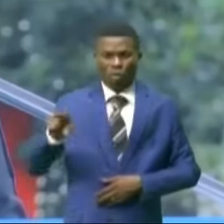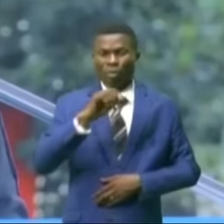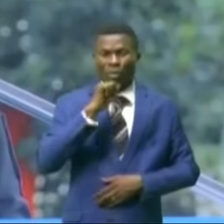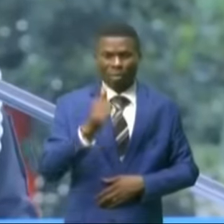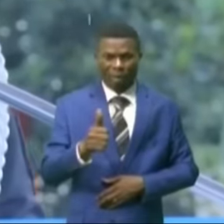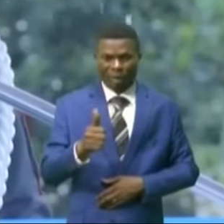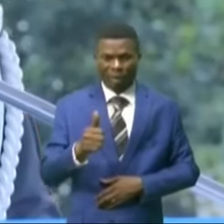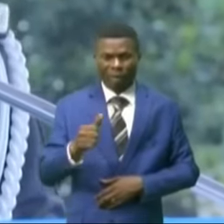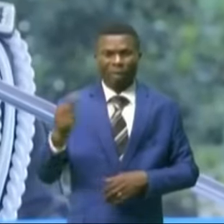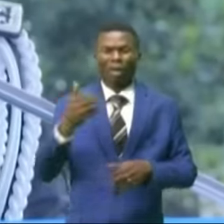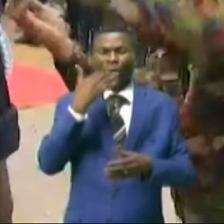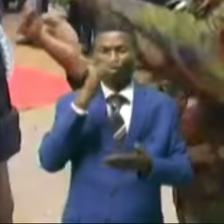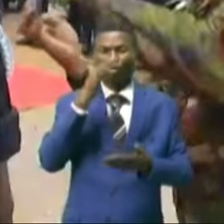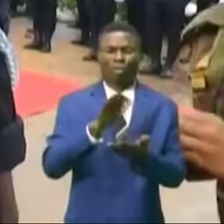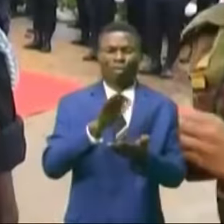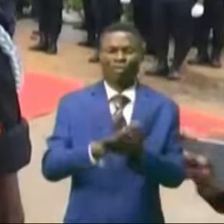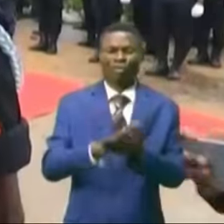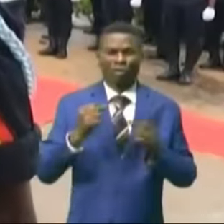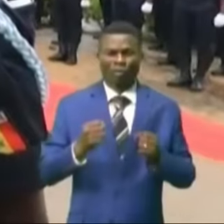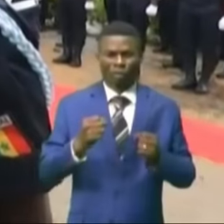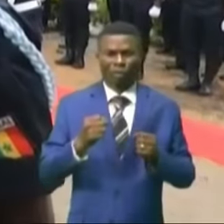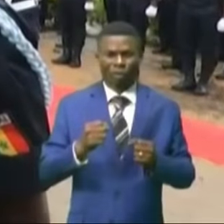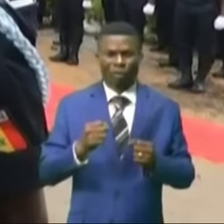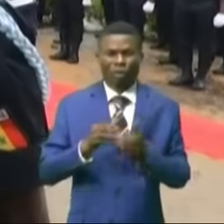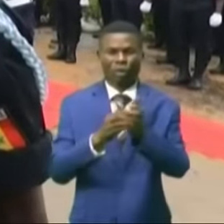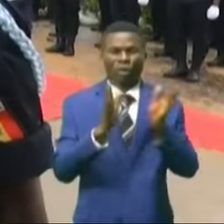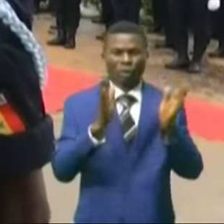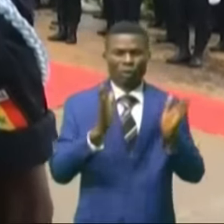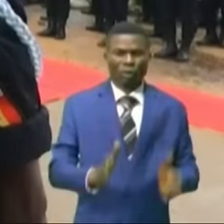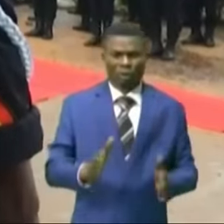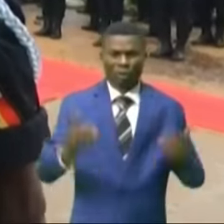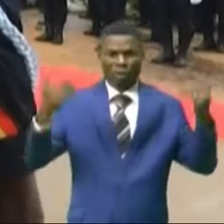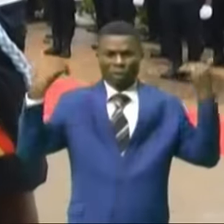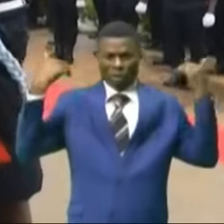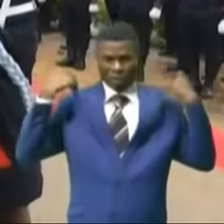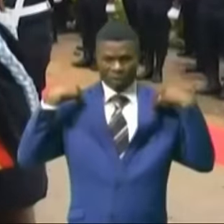les félicitations sincères du leadership à la tête duquel